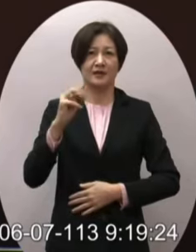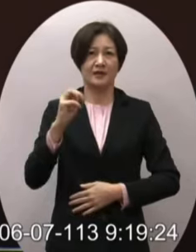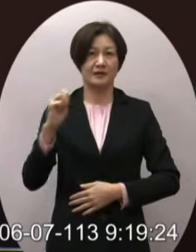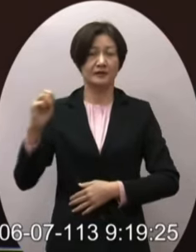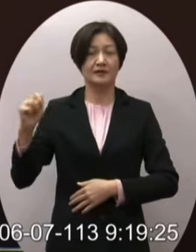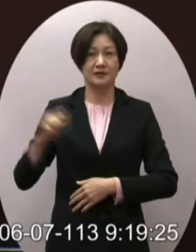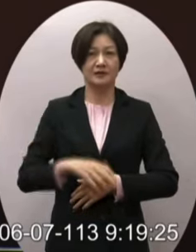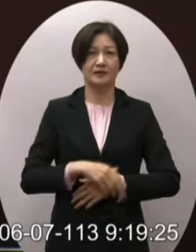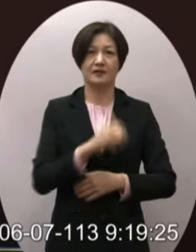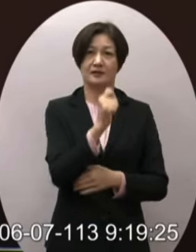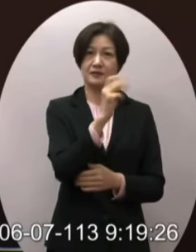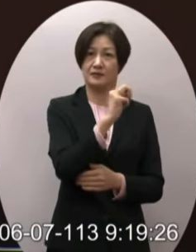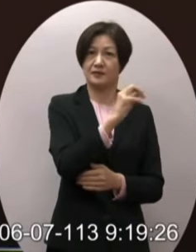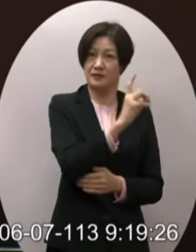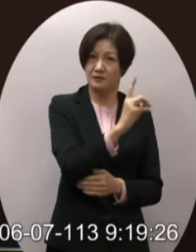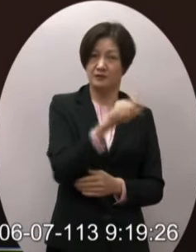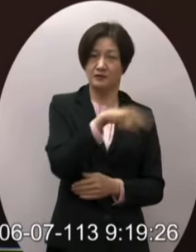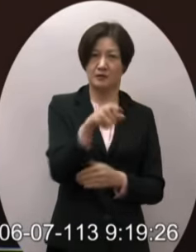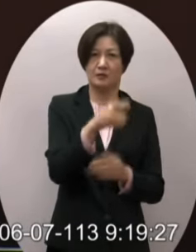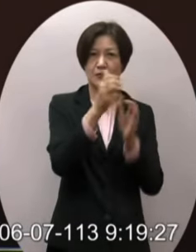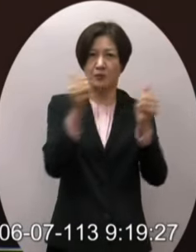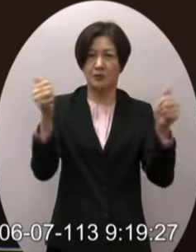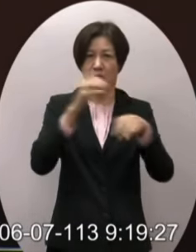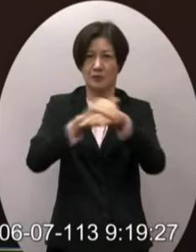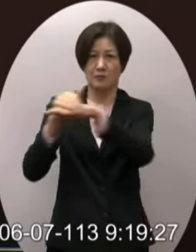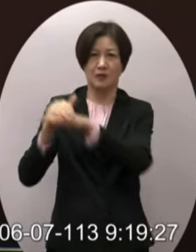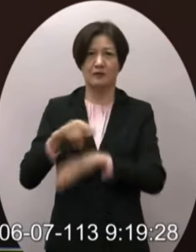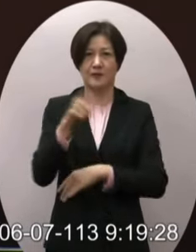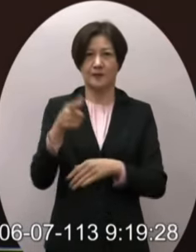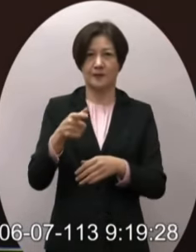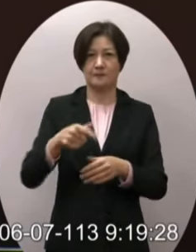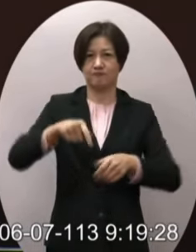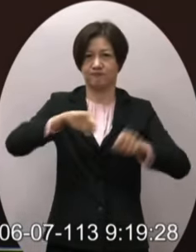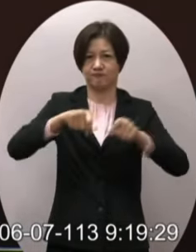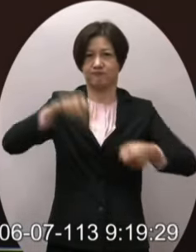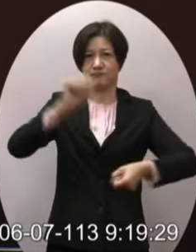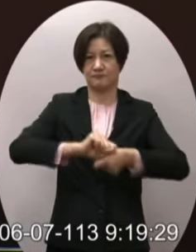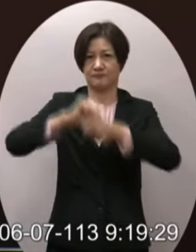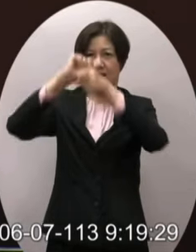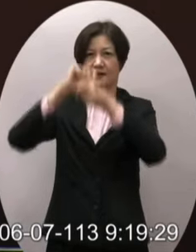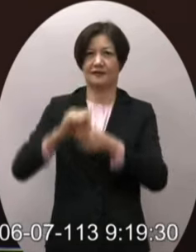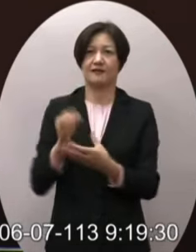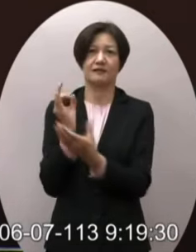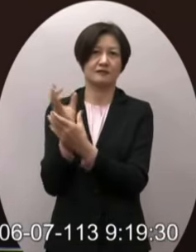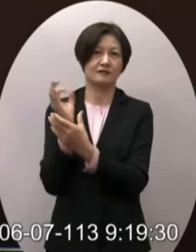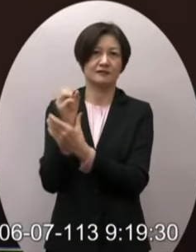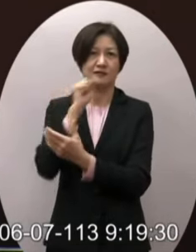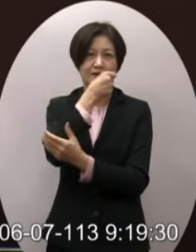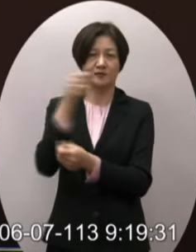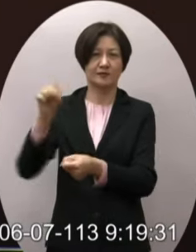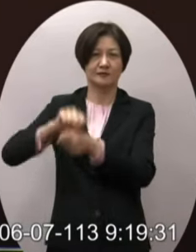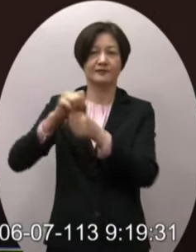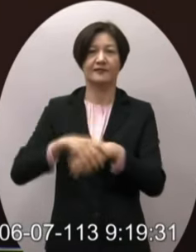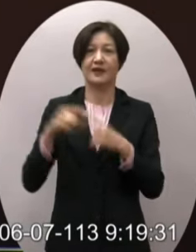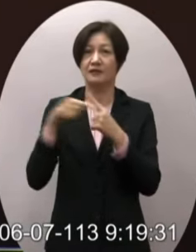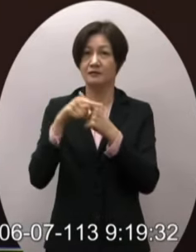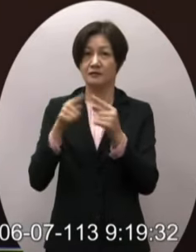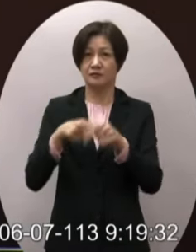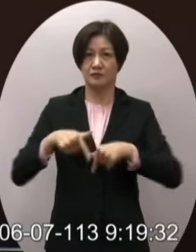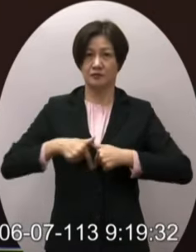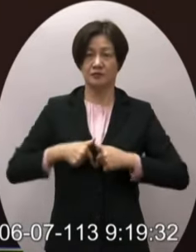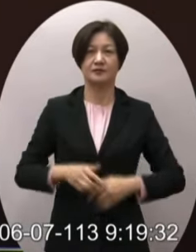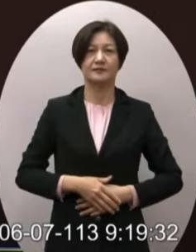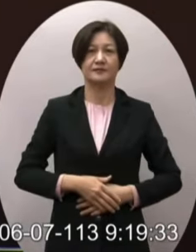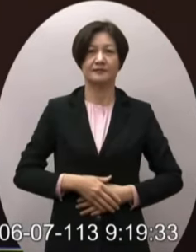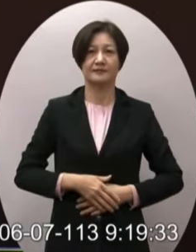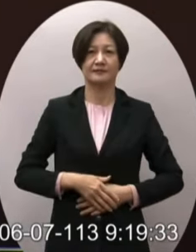AMD 这些行业的领导者加大计划要来投资台湾，建立研发中心，跟我们台湾的合作伙